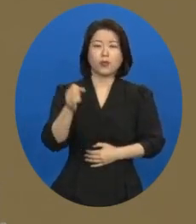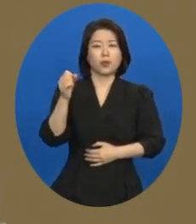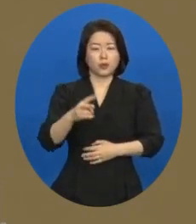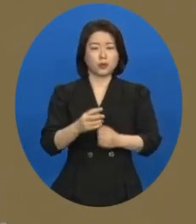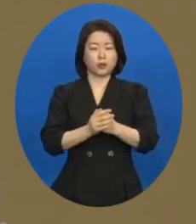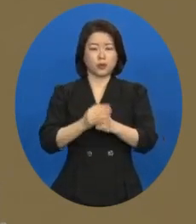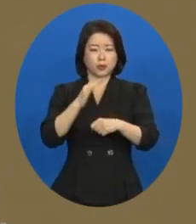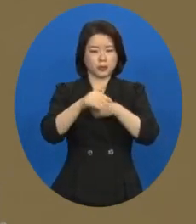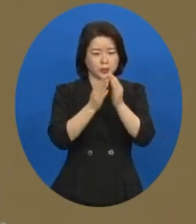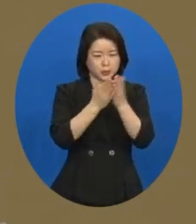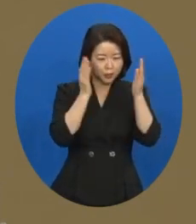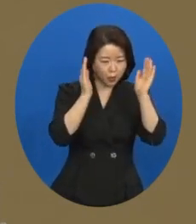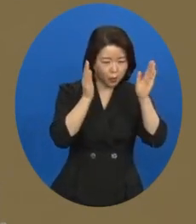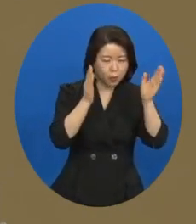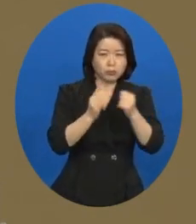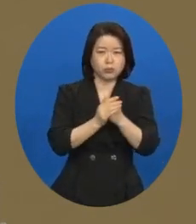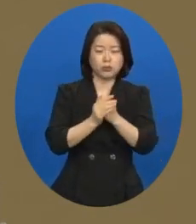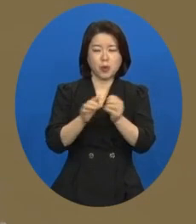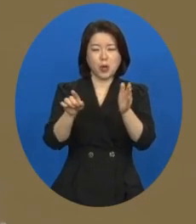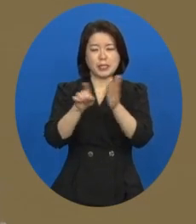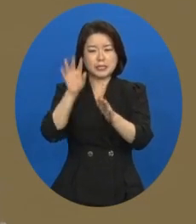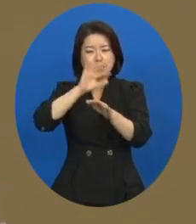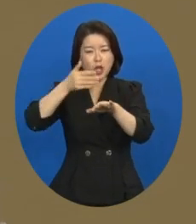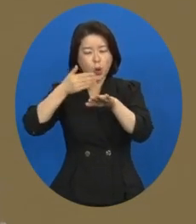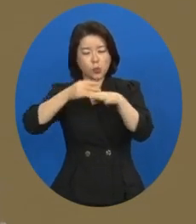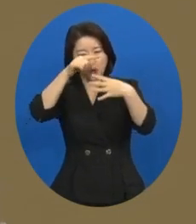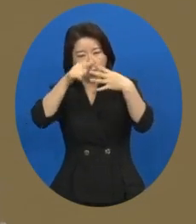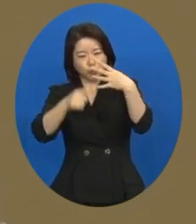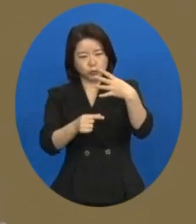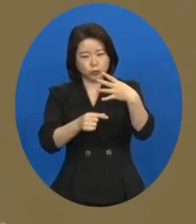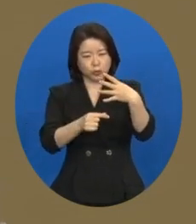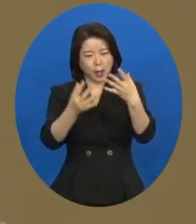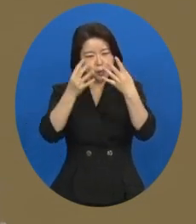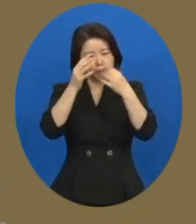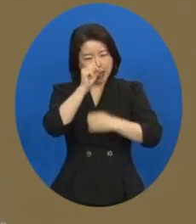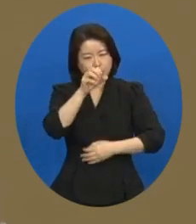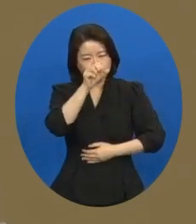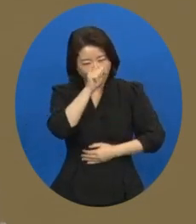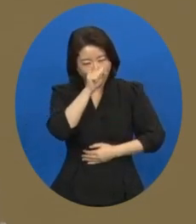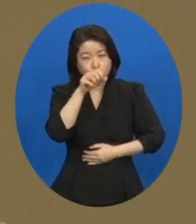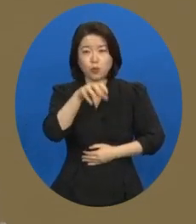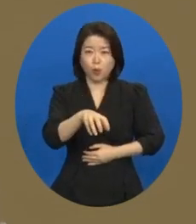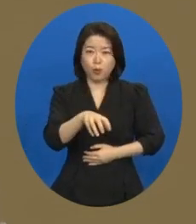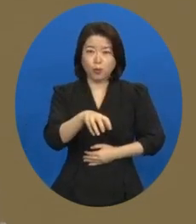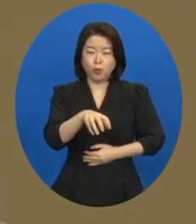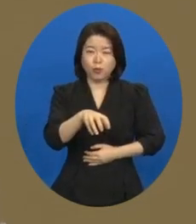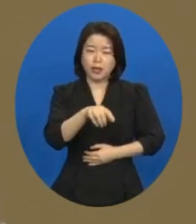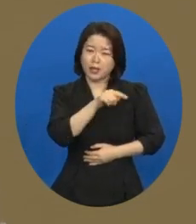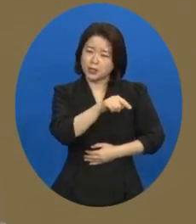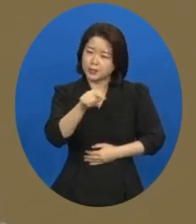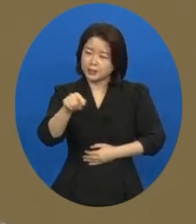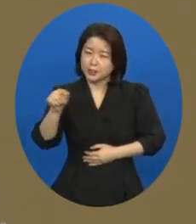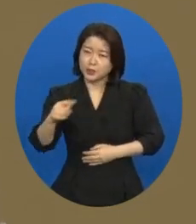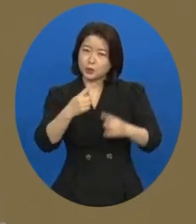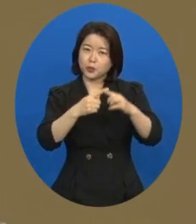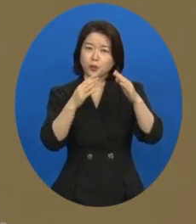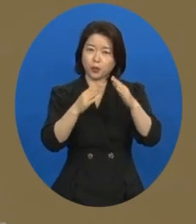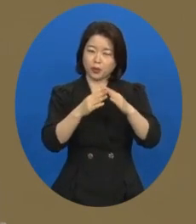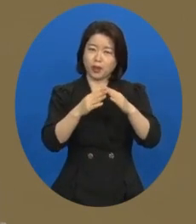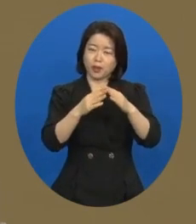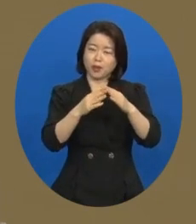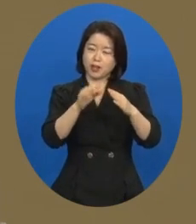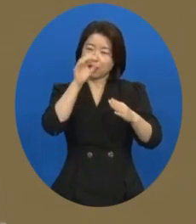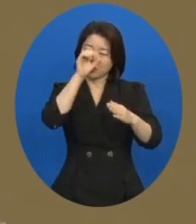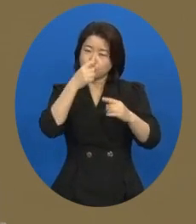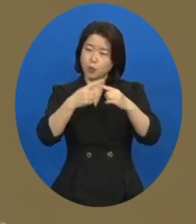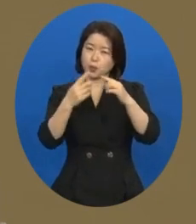성경 공부라든지 또는 신앙훈련 프로그램이 아주 좋은 교회, 그런 교회가 좋은